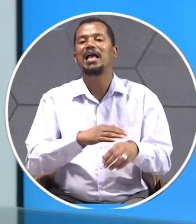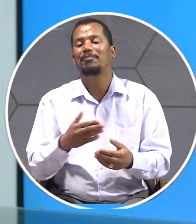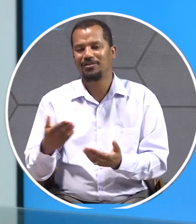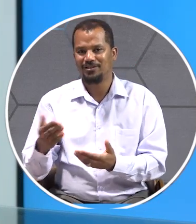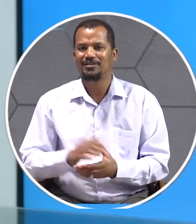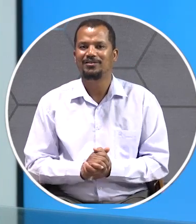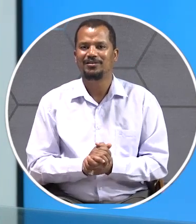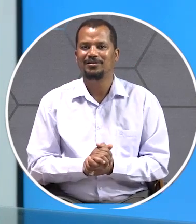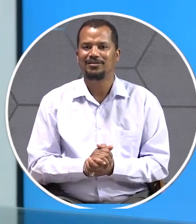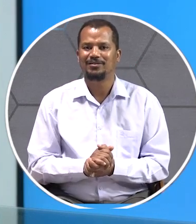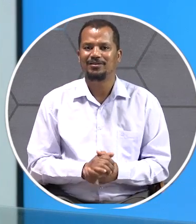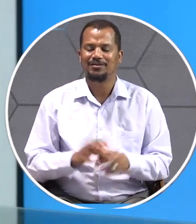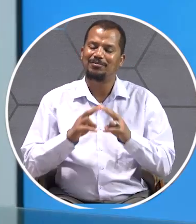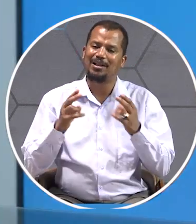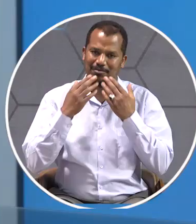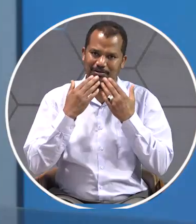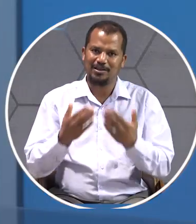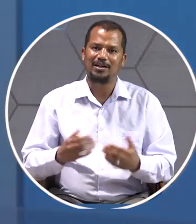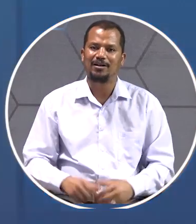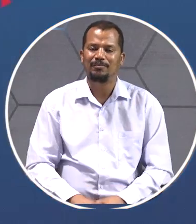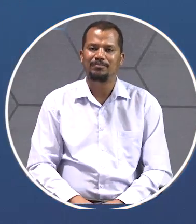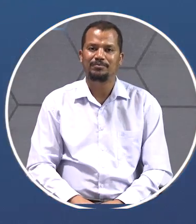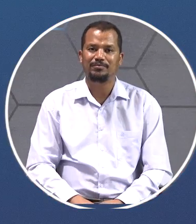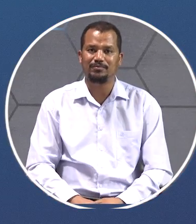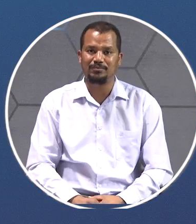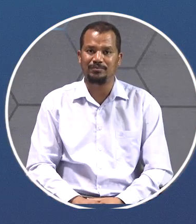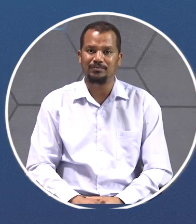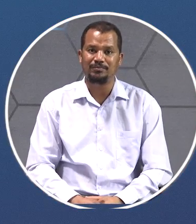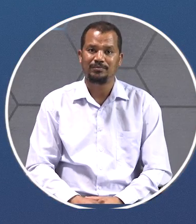ስለጋበሽኝ። በጣም ነው የማመሰግነው።